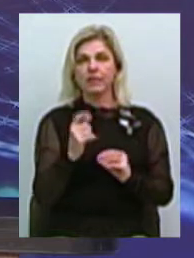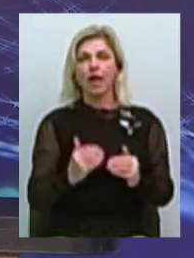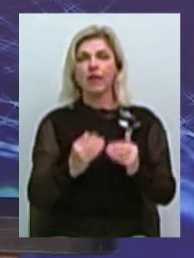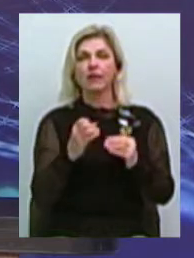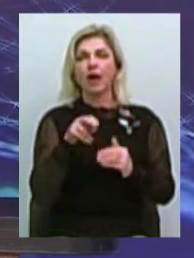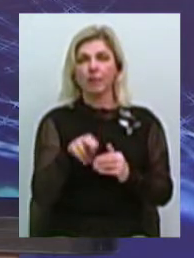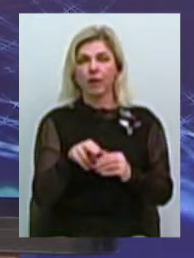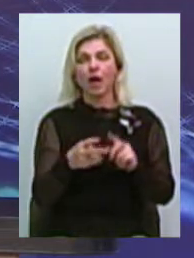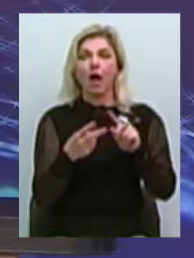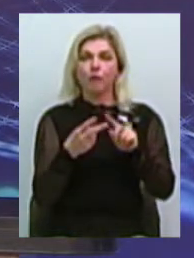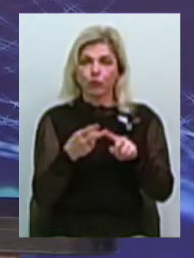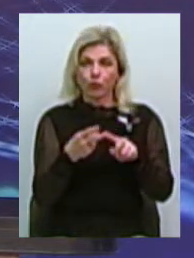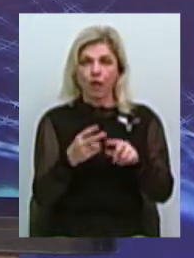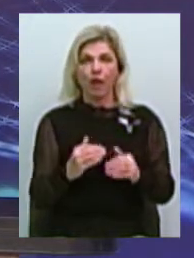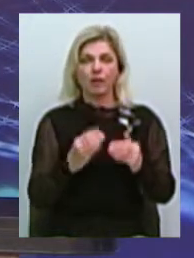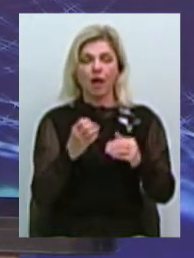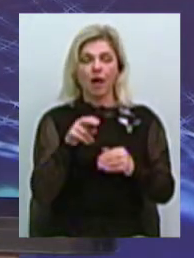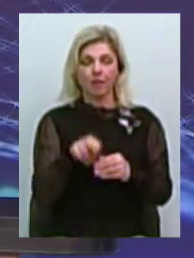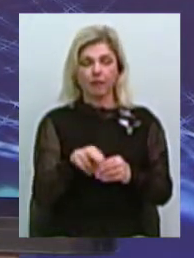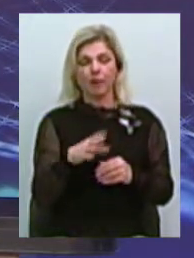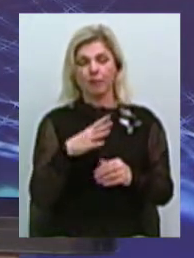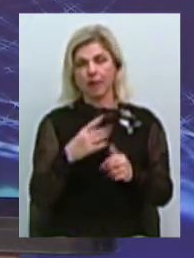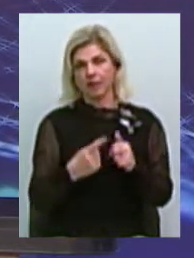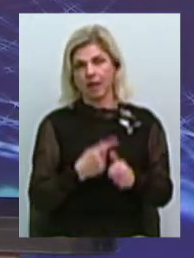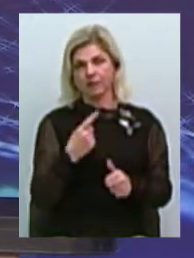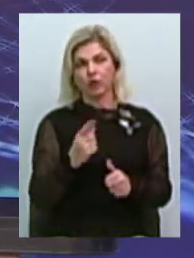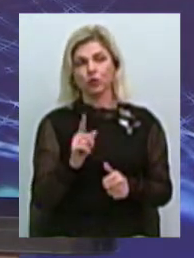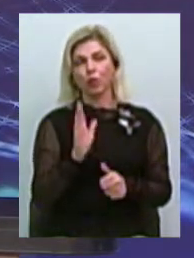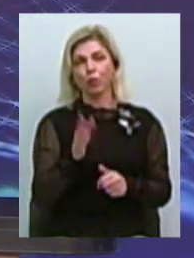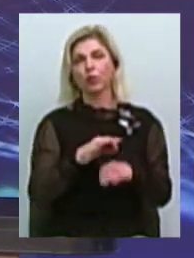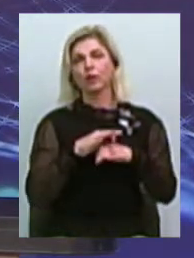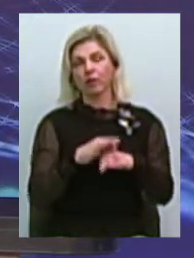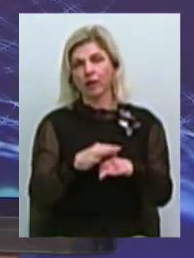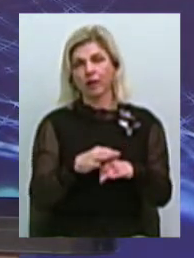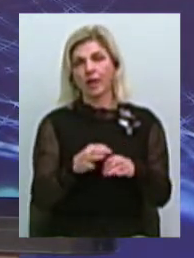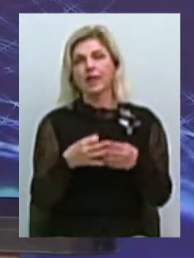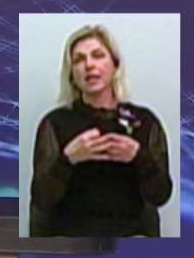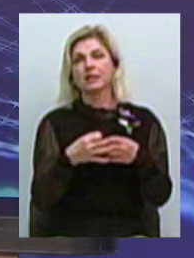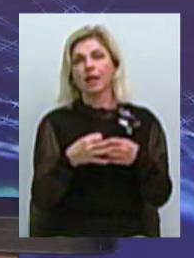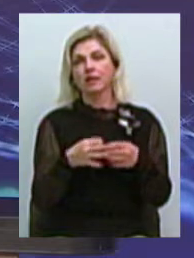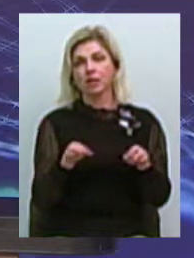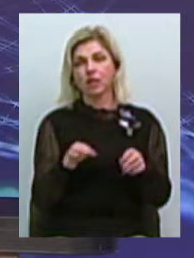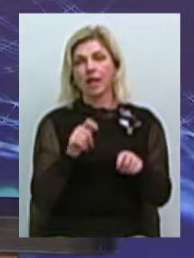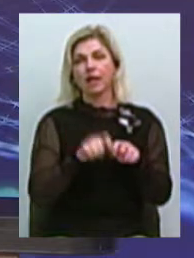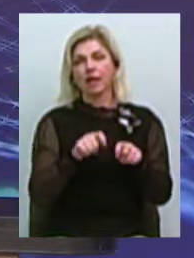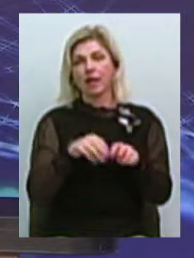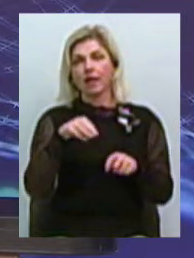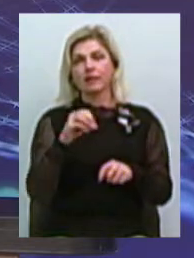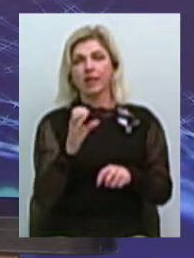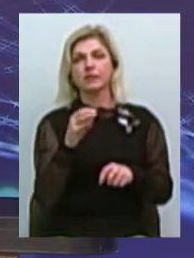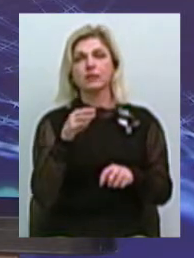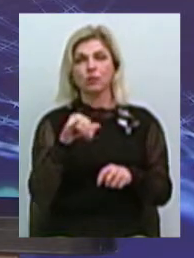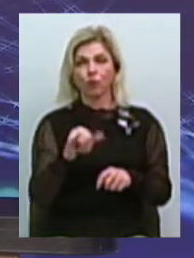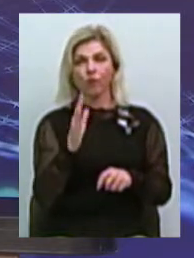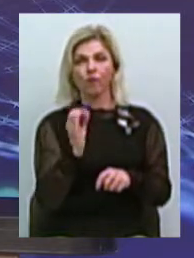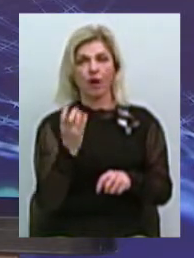названий. Другий етап пані Оленою був названий, що буде відбуватися незалежне тестування. А ще